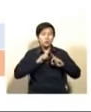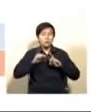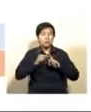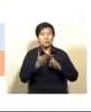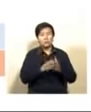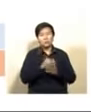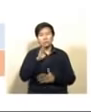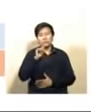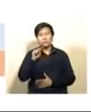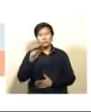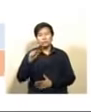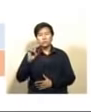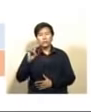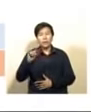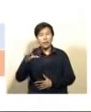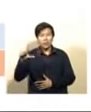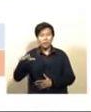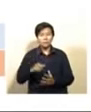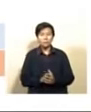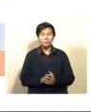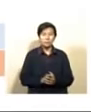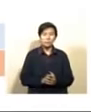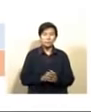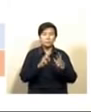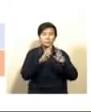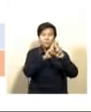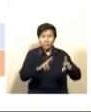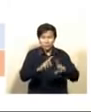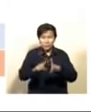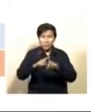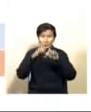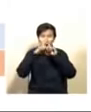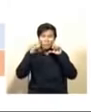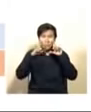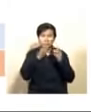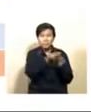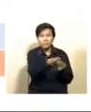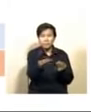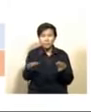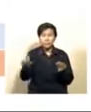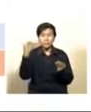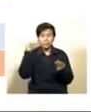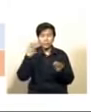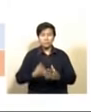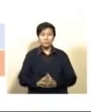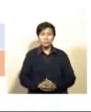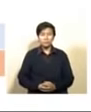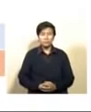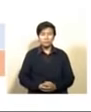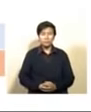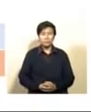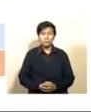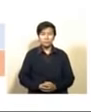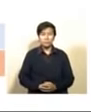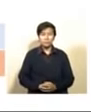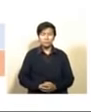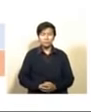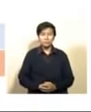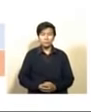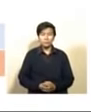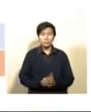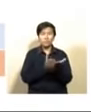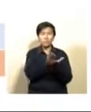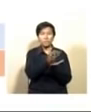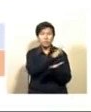มไปในช่วง7ถึง28มีนาคมอย่างใดก็ดีนะครับหลังจากที่เราได้พิจารณาความต้อง